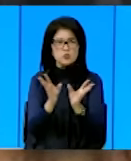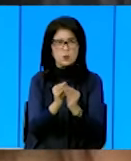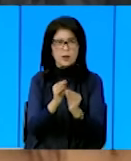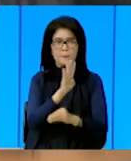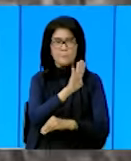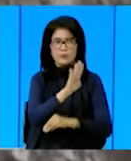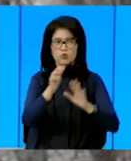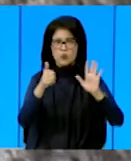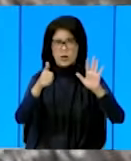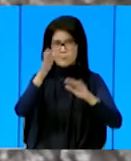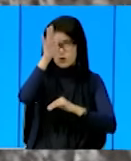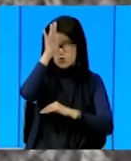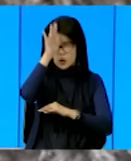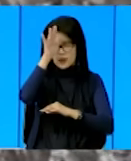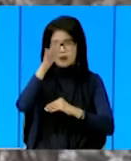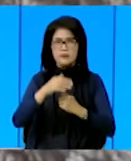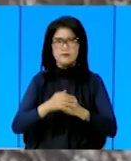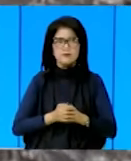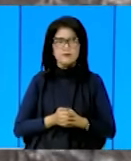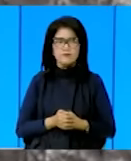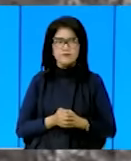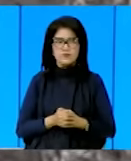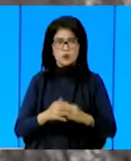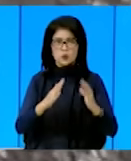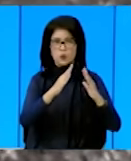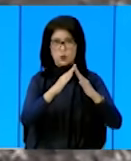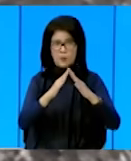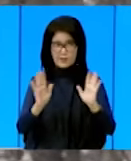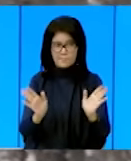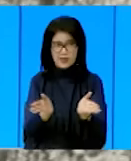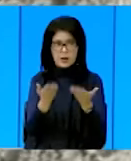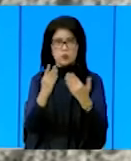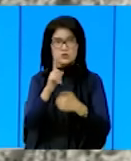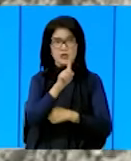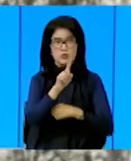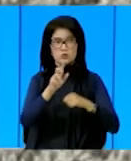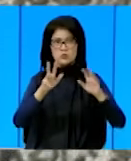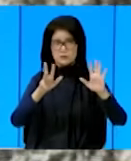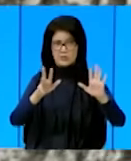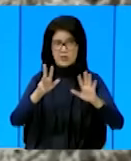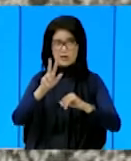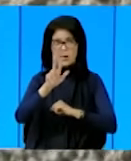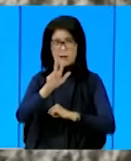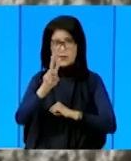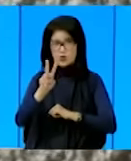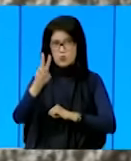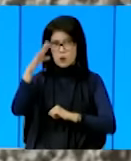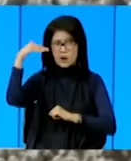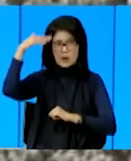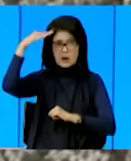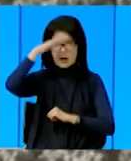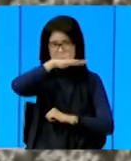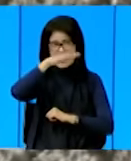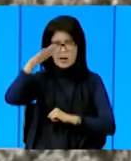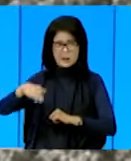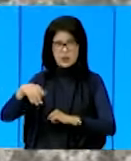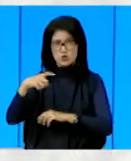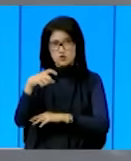jiwa. Rumah yang dibangun sejak tahun 1982 ini dihuni oleh kakak, adik hingga cucu Sri